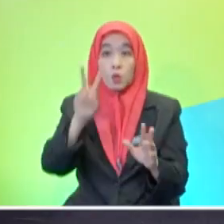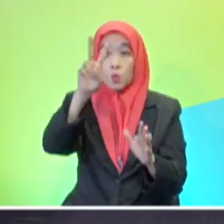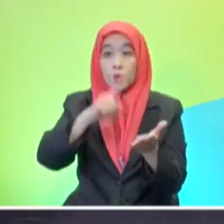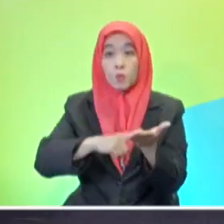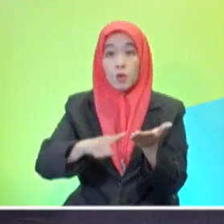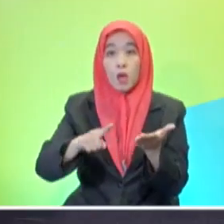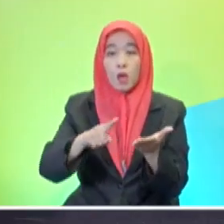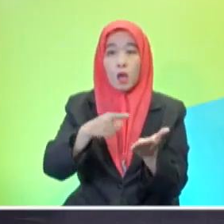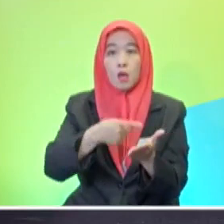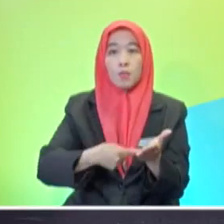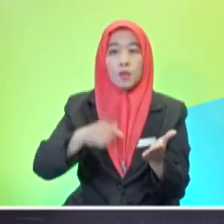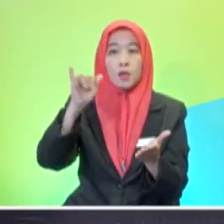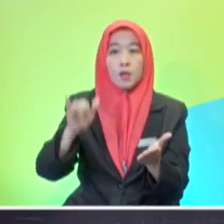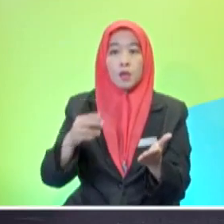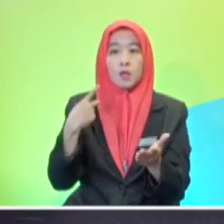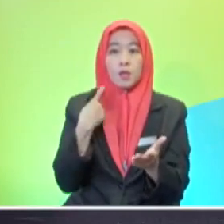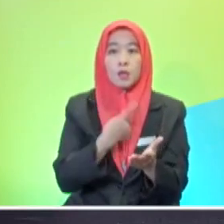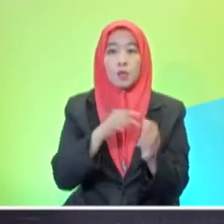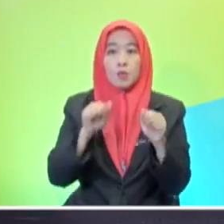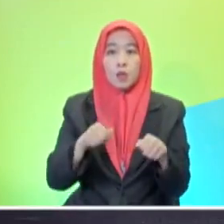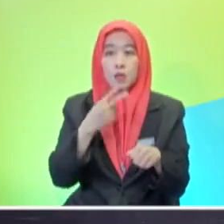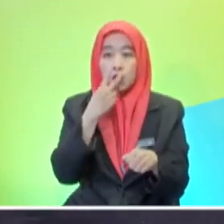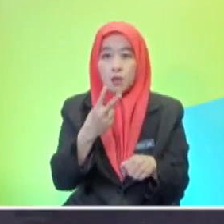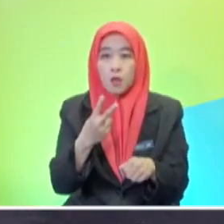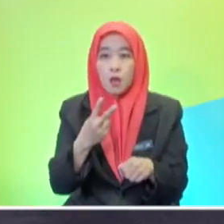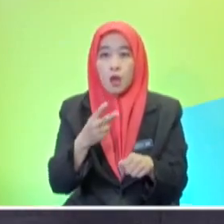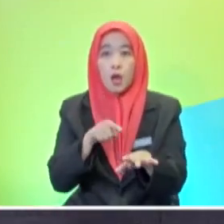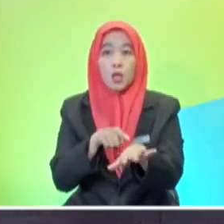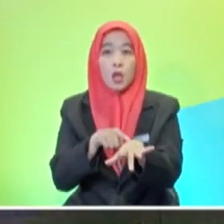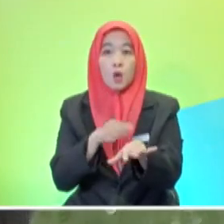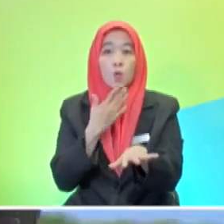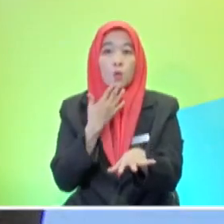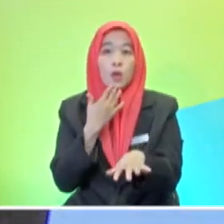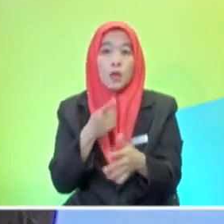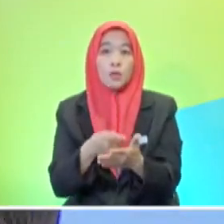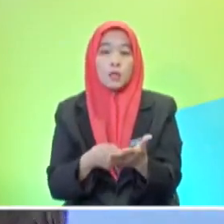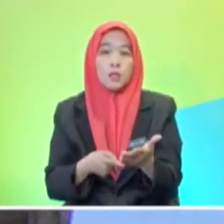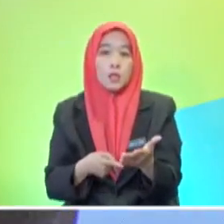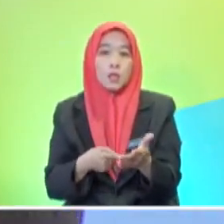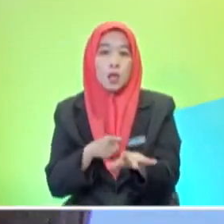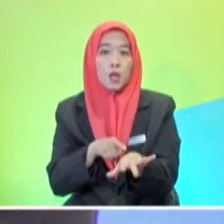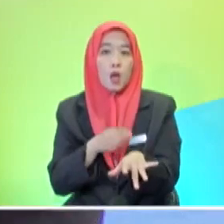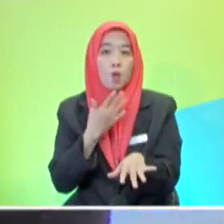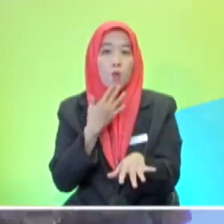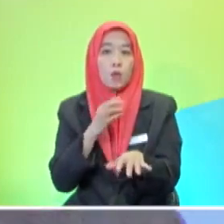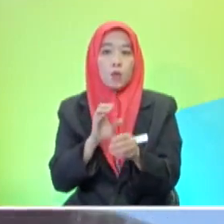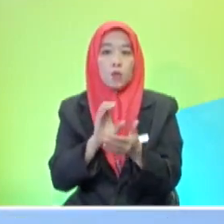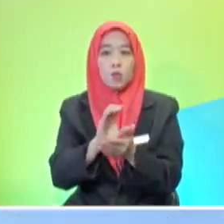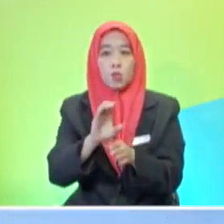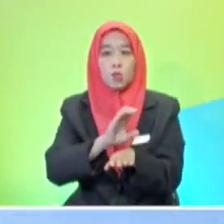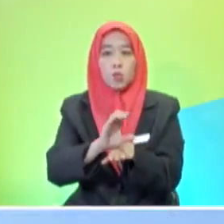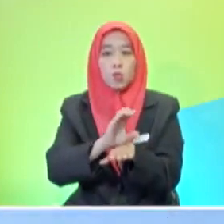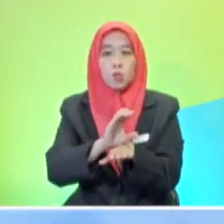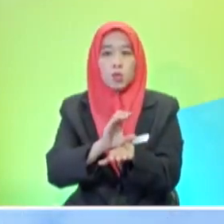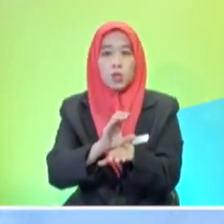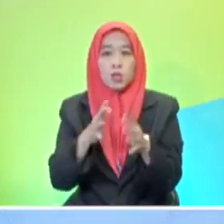yang Syafiqah dapat lihat? Di B kita nampak ni daun dia macam mana? Warna apa? Daun dia warna kecoklatan macam kuning-kuning